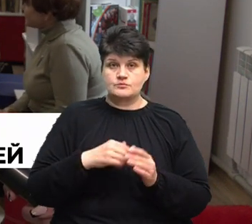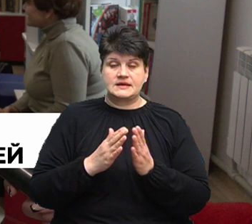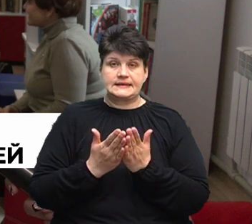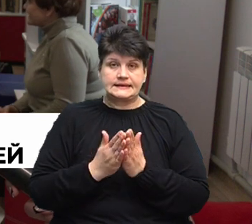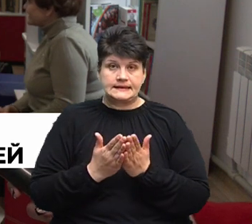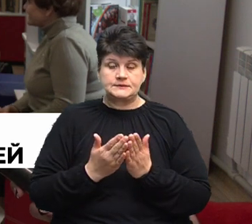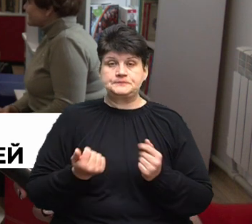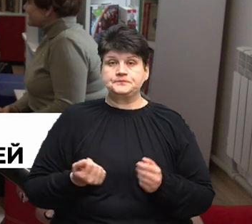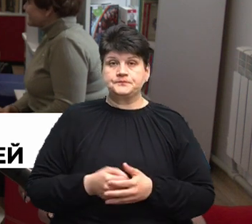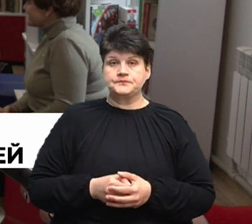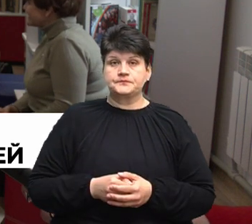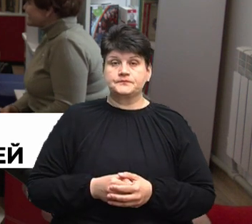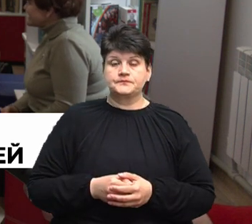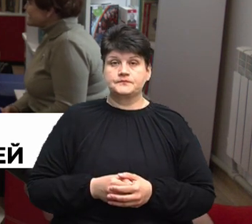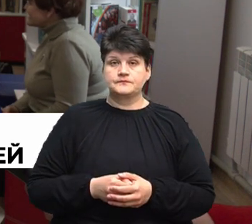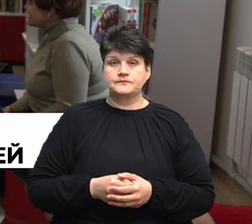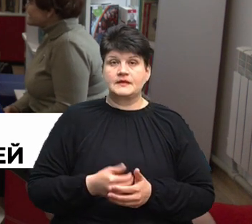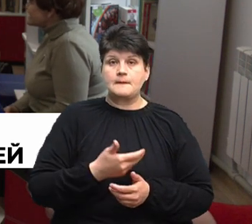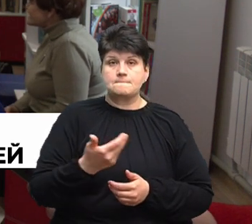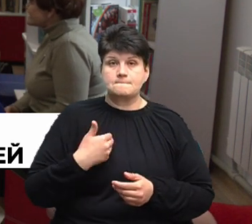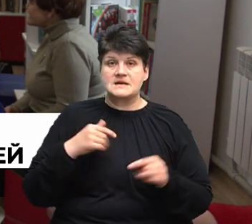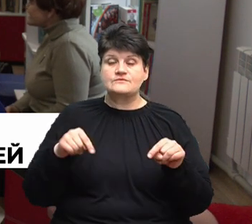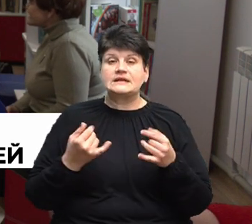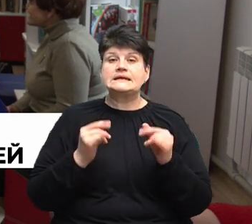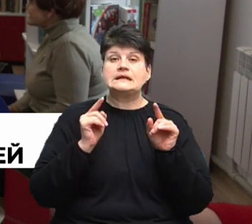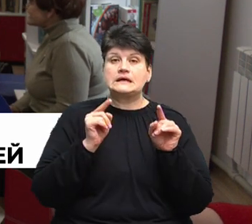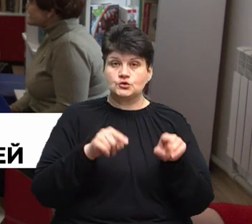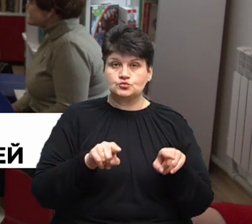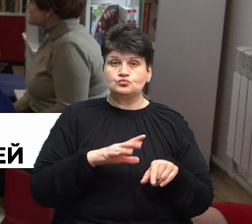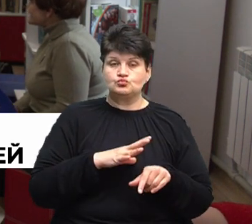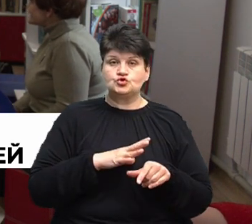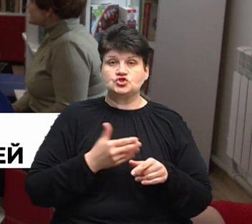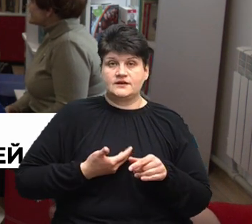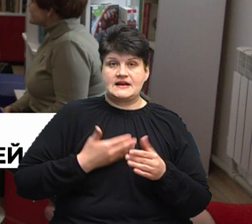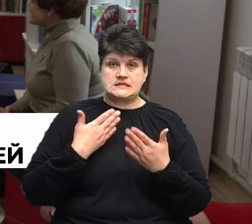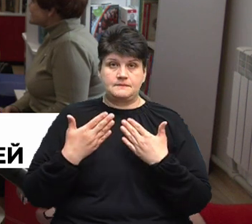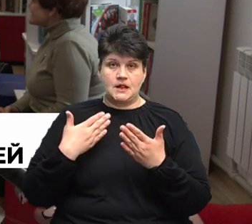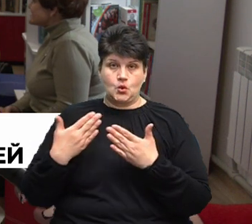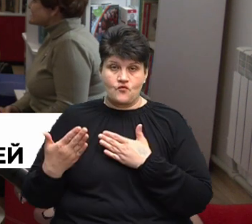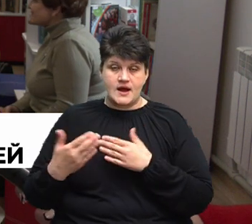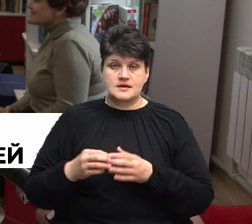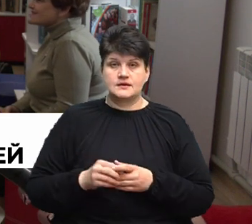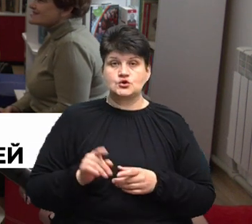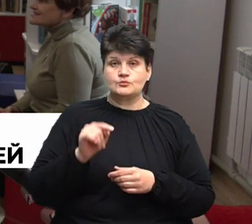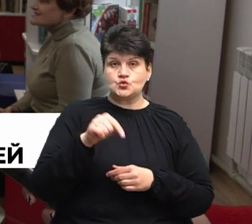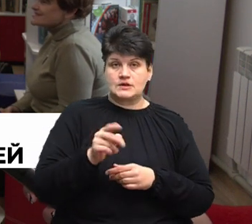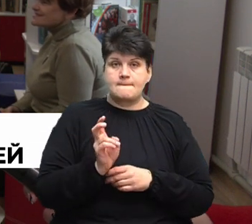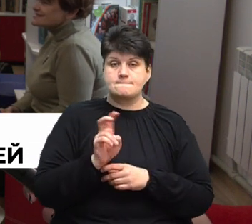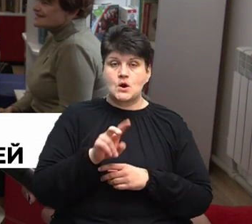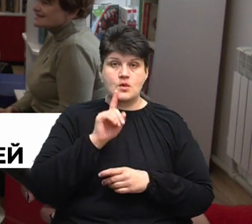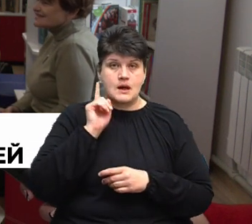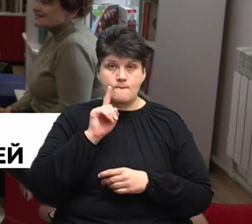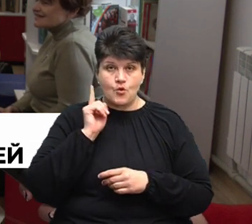читати. Ми його створили для того, щоб тут було живе спілкування, щоб сюди приходила молодь і не